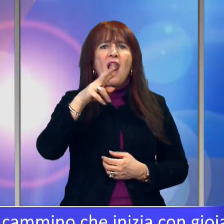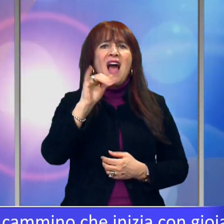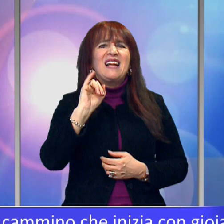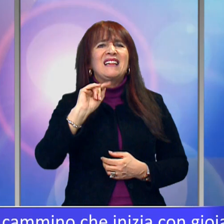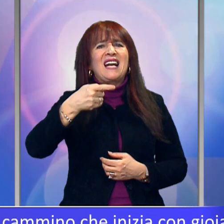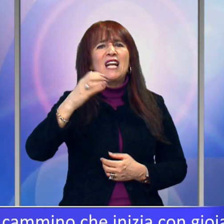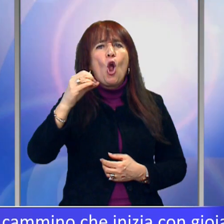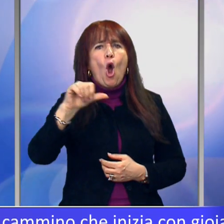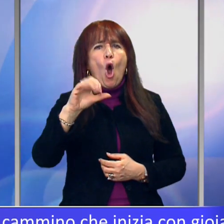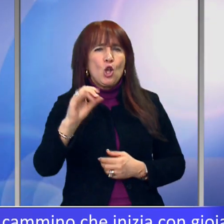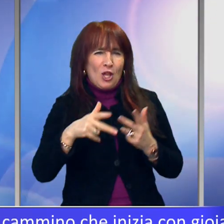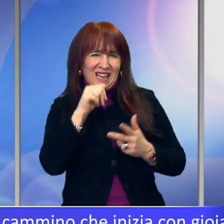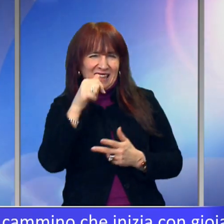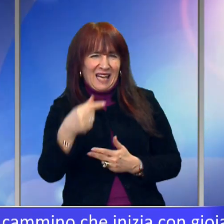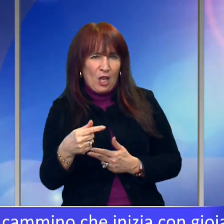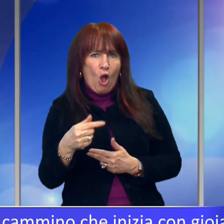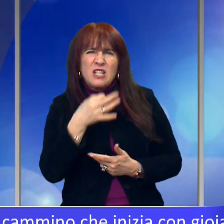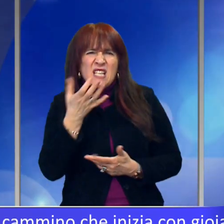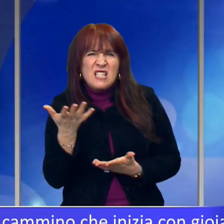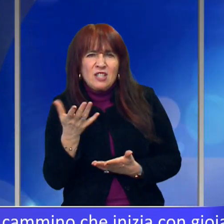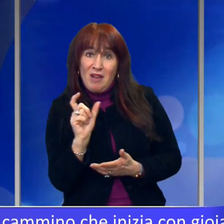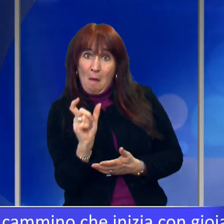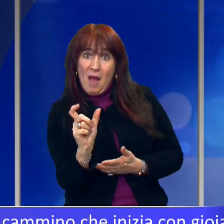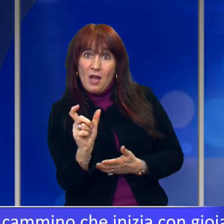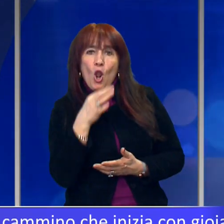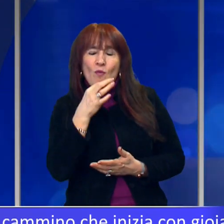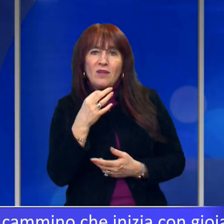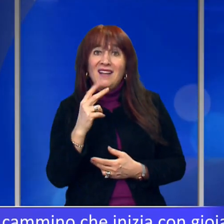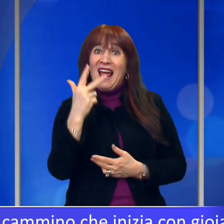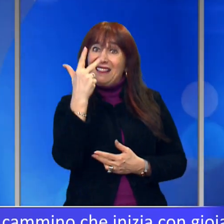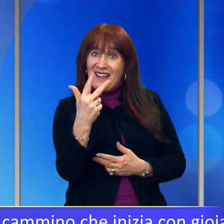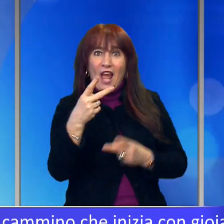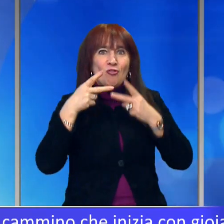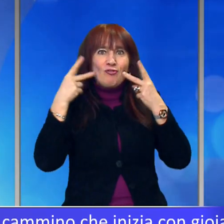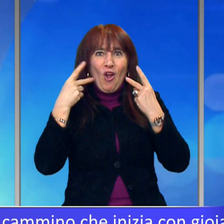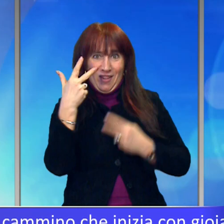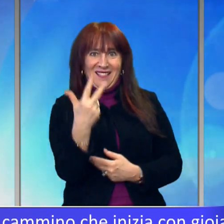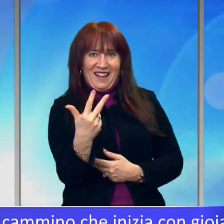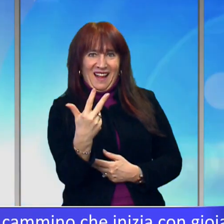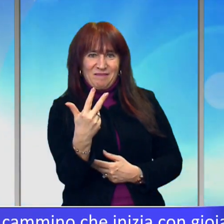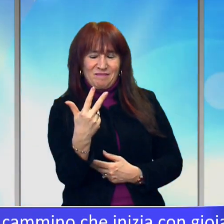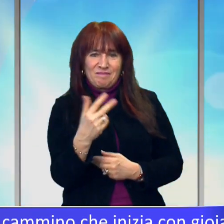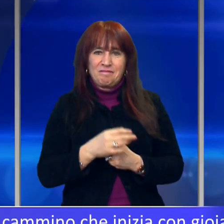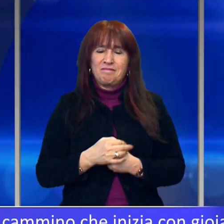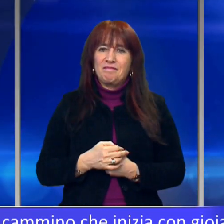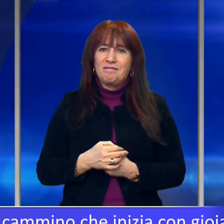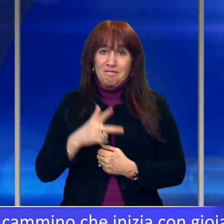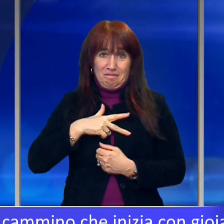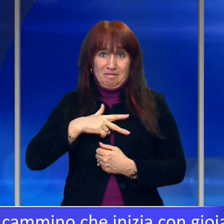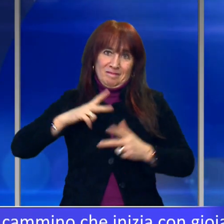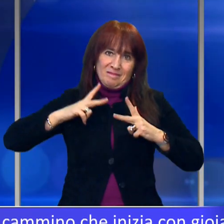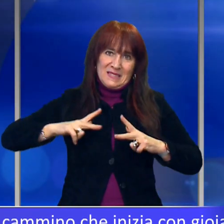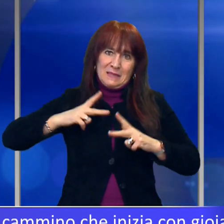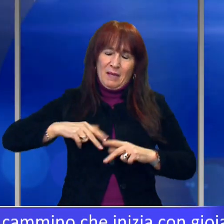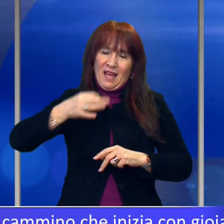Trigoso ovvero tre gioie l'auspicio espresso